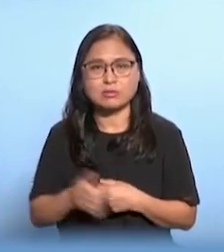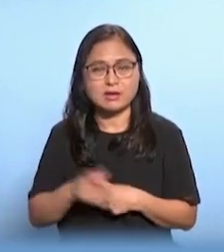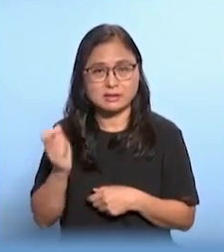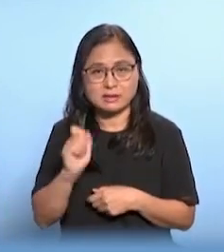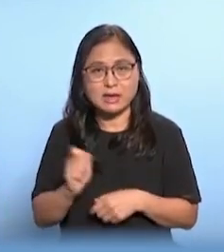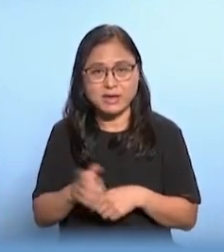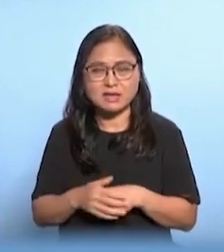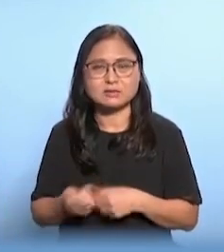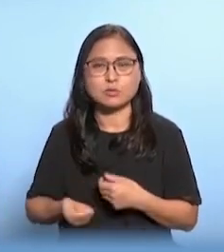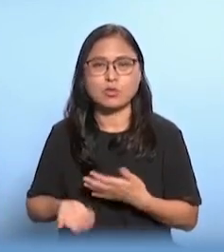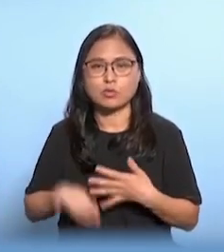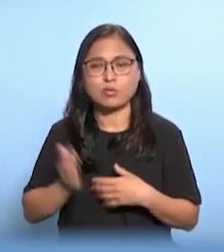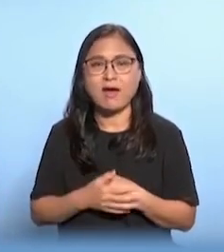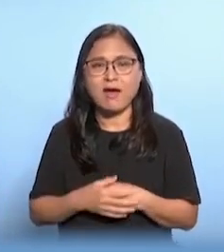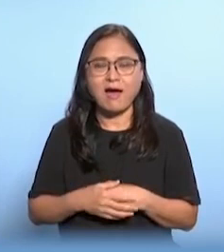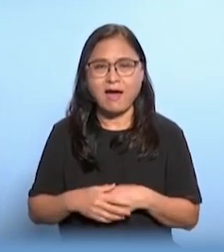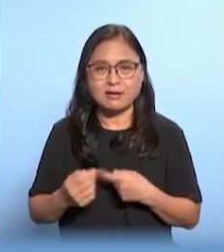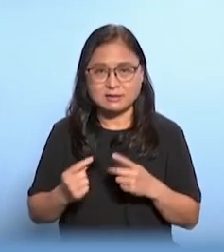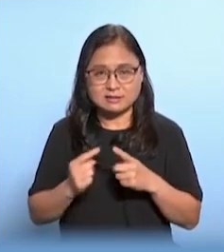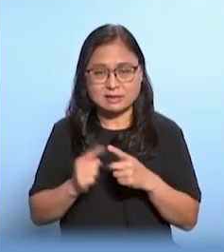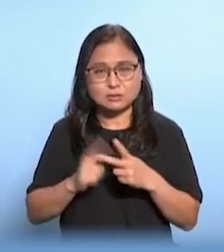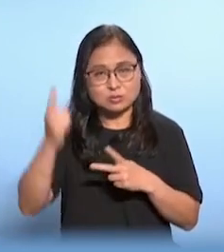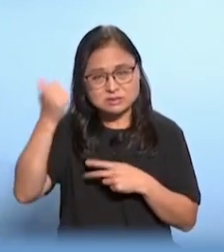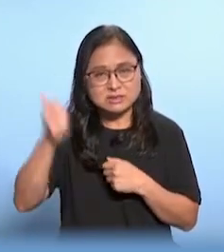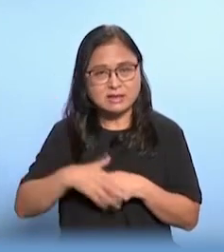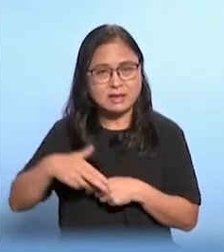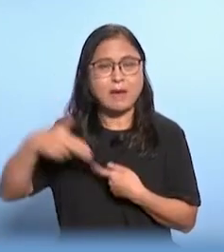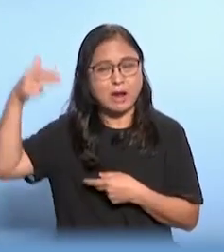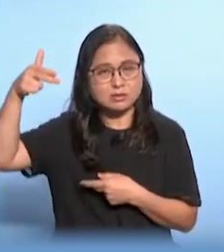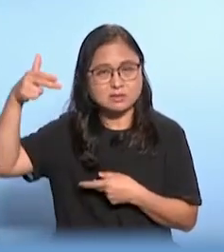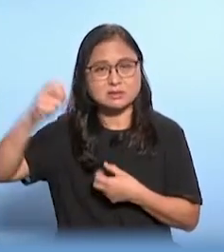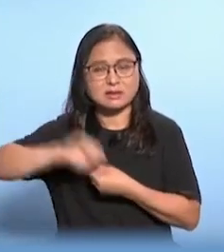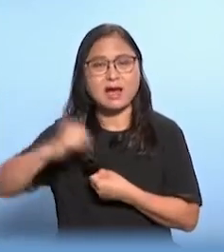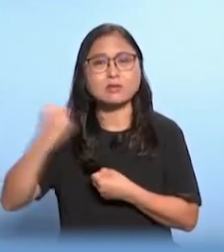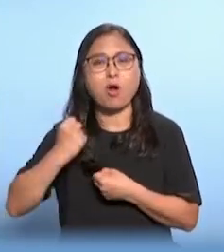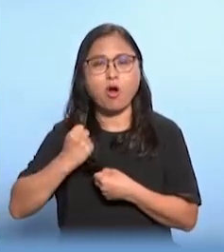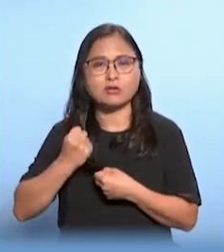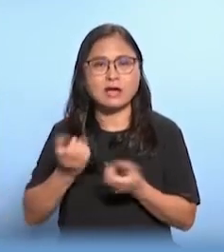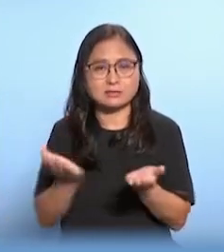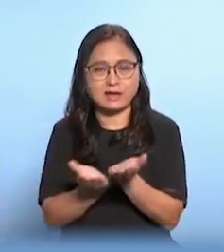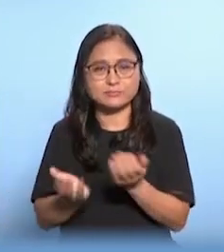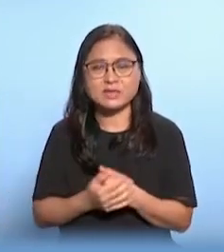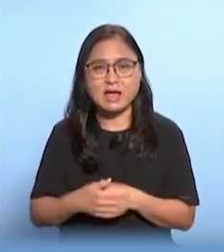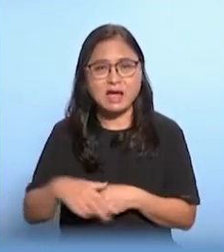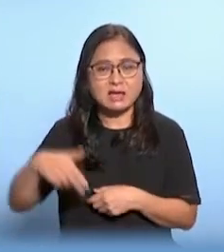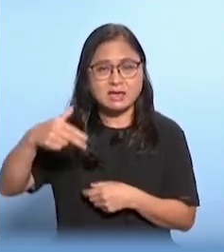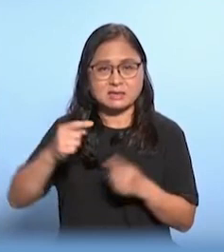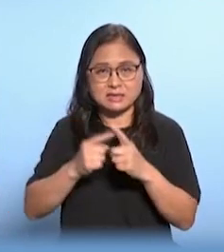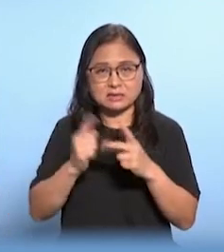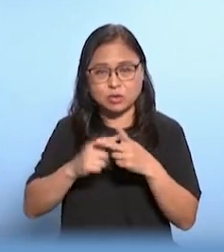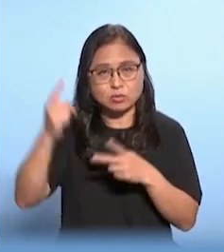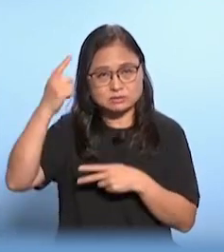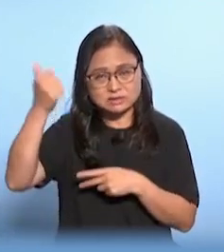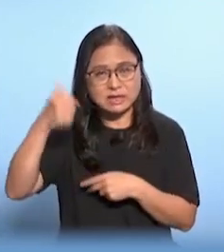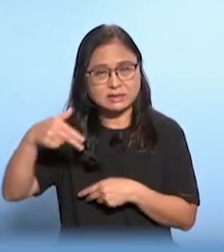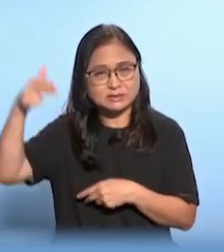該考慮引入人工智能的閉路電視系統，加強執法搜證。人工智能的視頻分析系統利用機器視